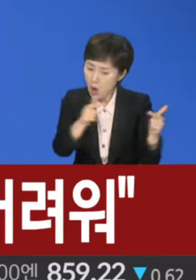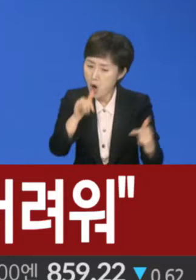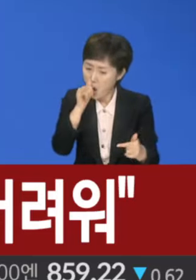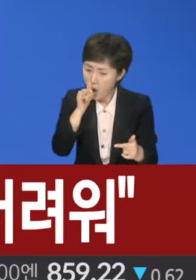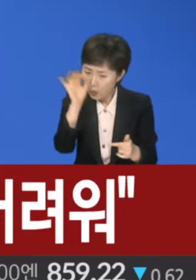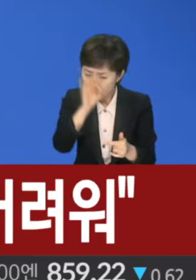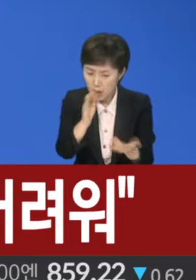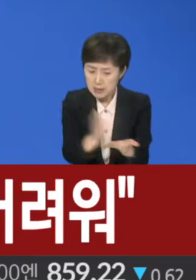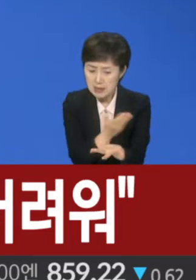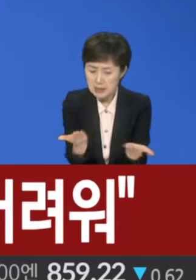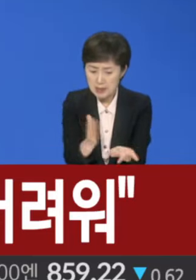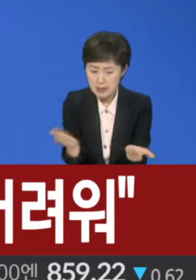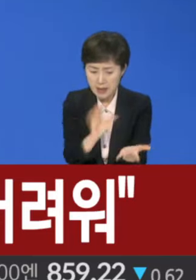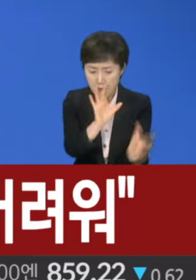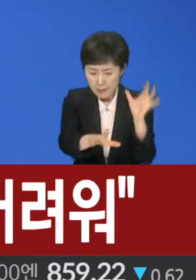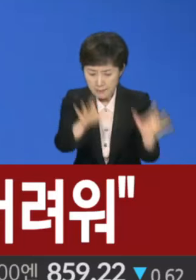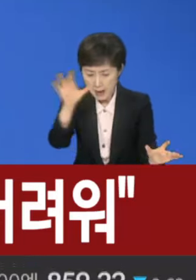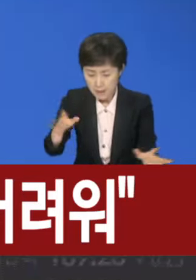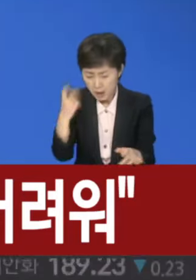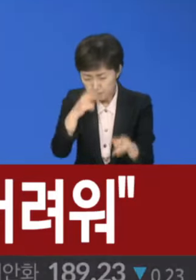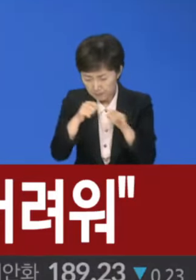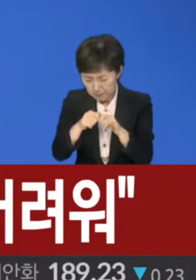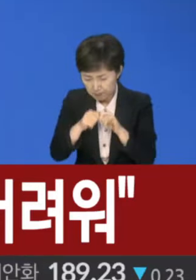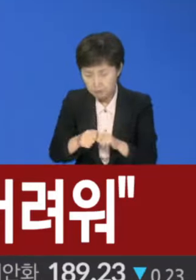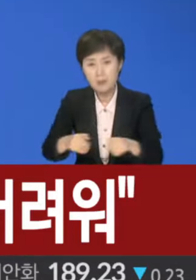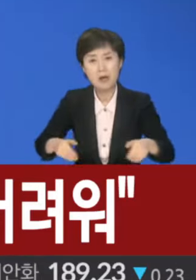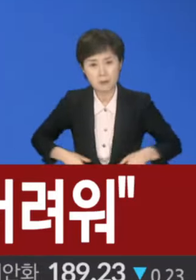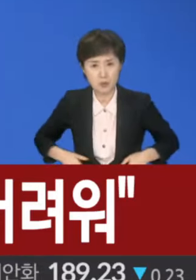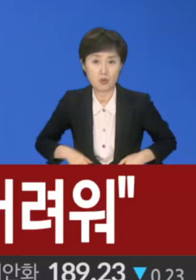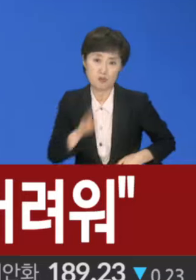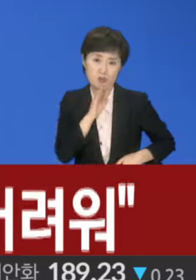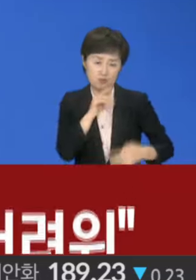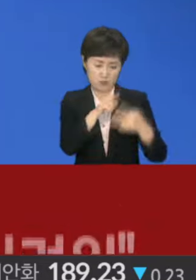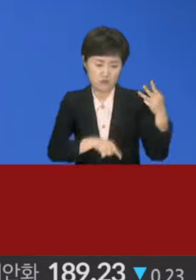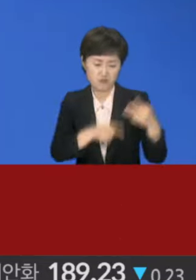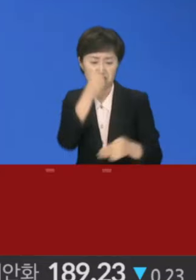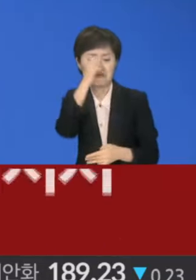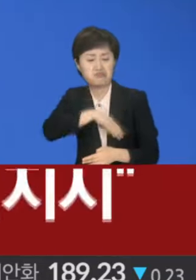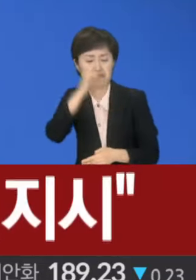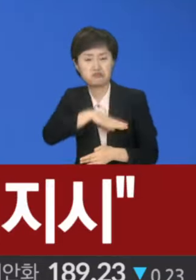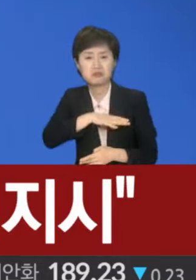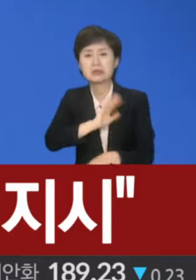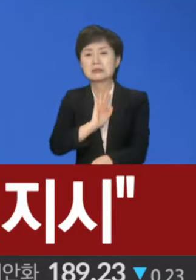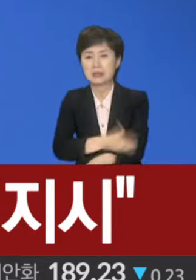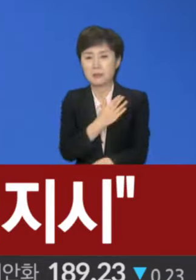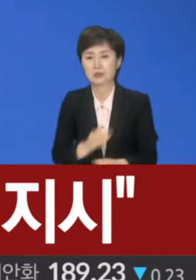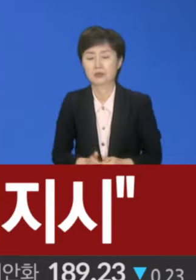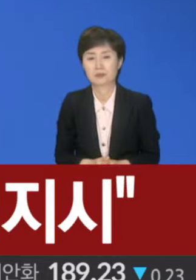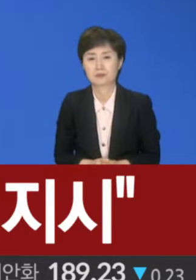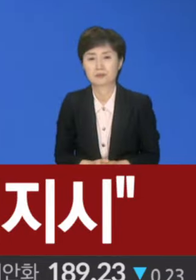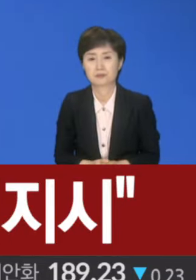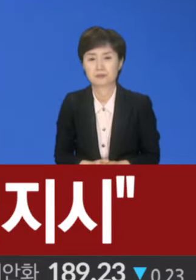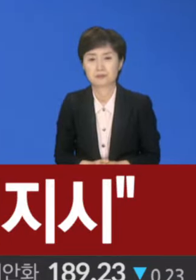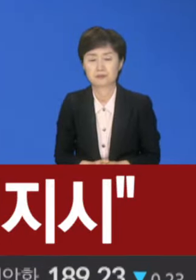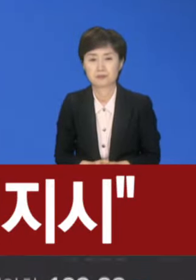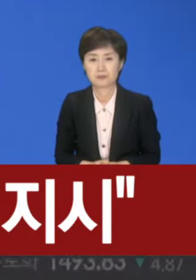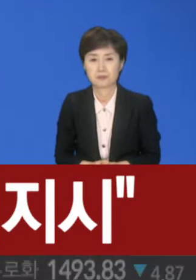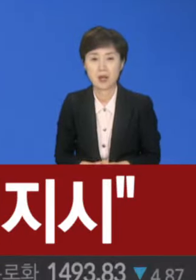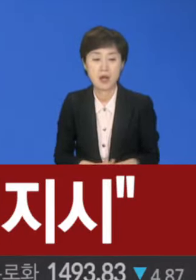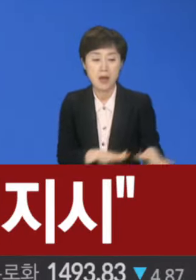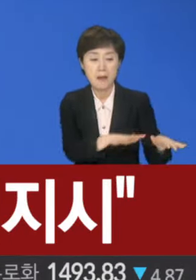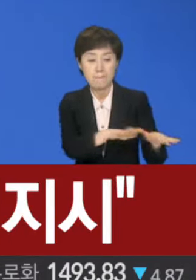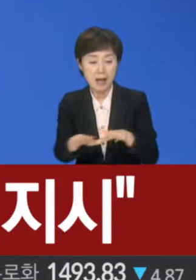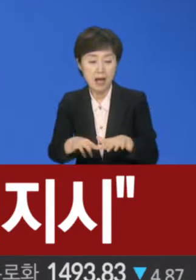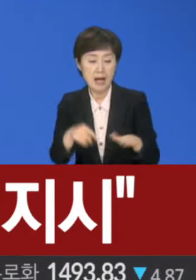부대를 배치하는 등 세심하게 관리 감독을 하였어야 함에도 이를 소홀히 한 책임이 있습니다. 특히 수색 지침에